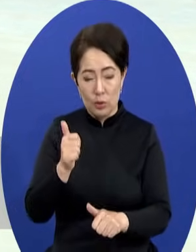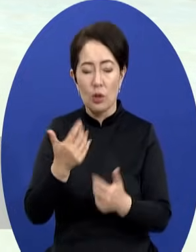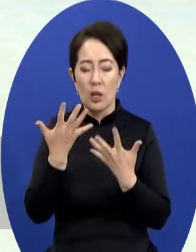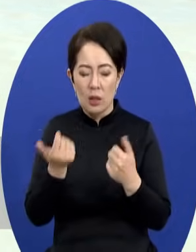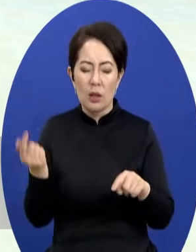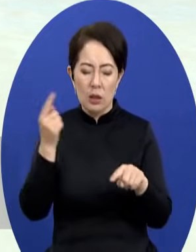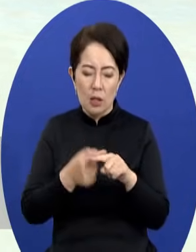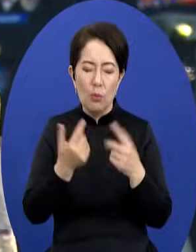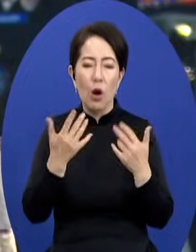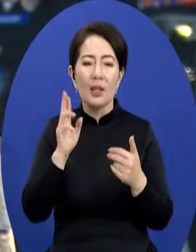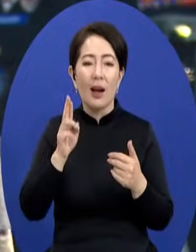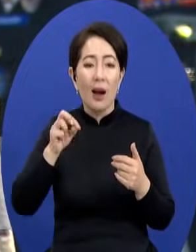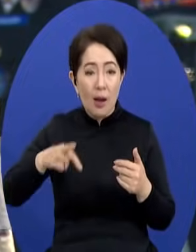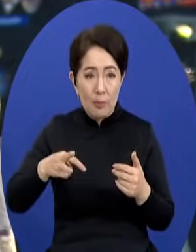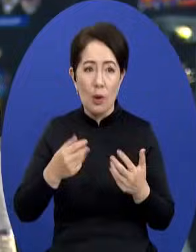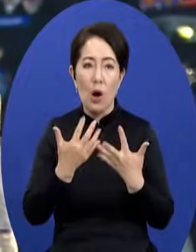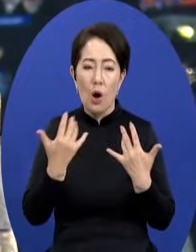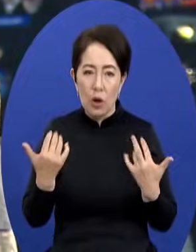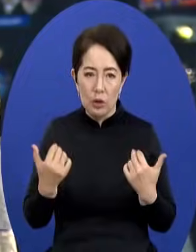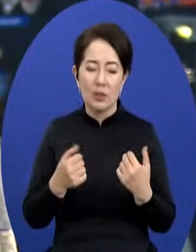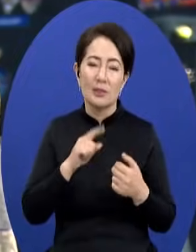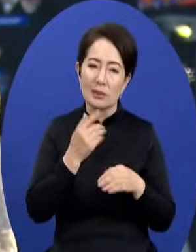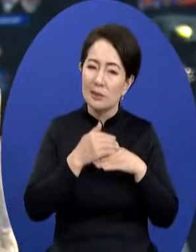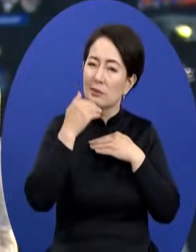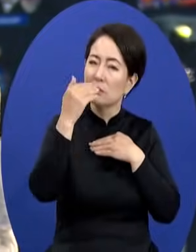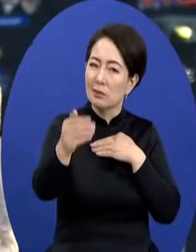километр, олон зайн, олон